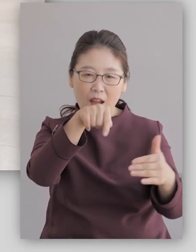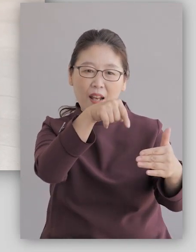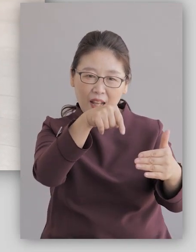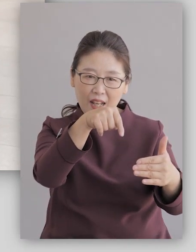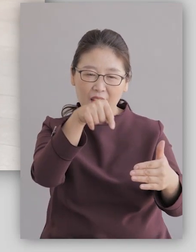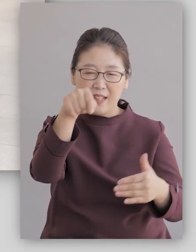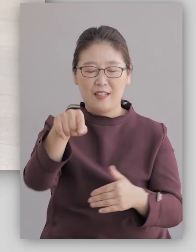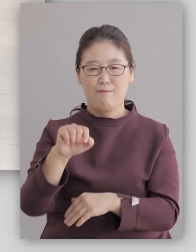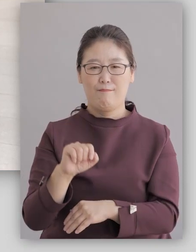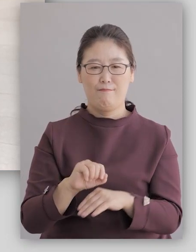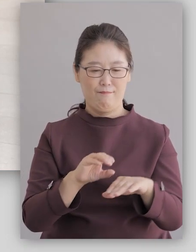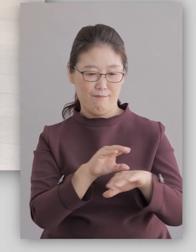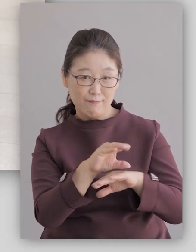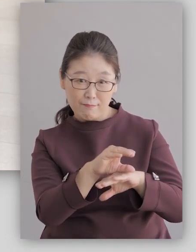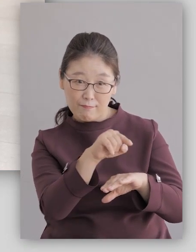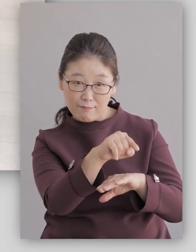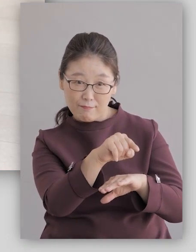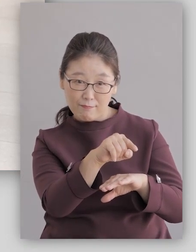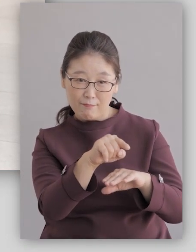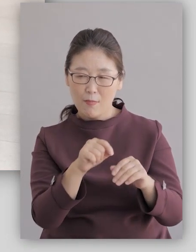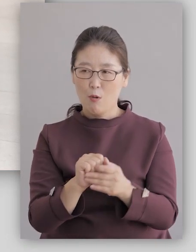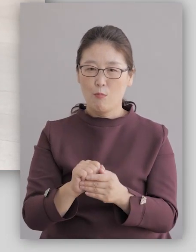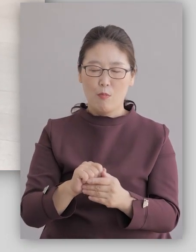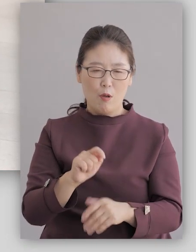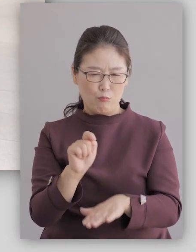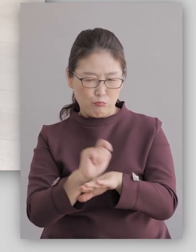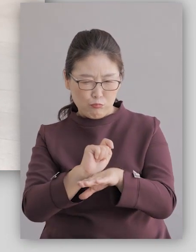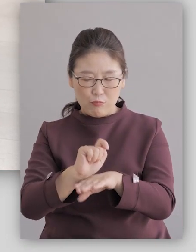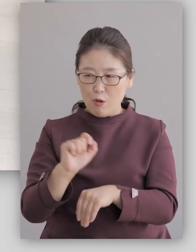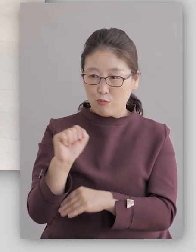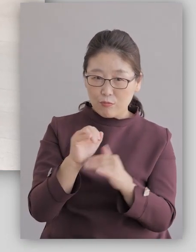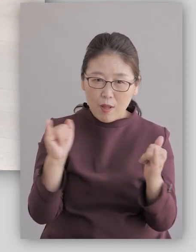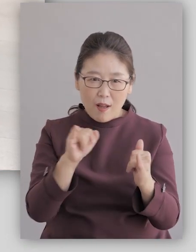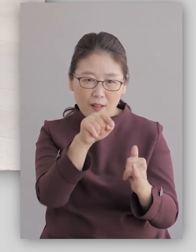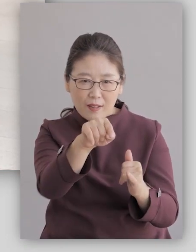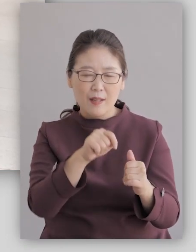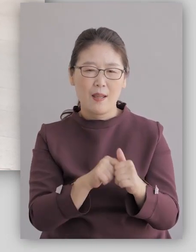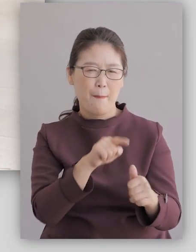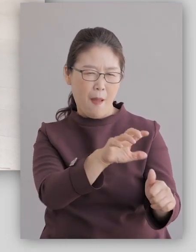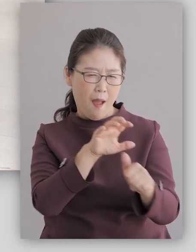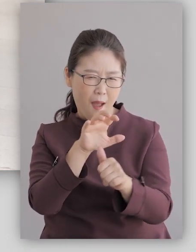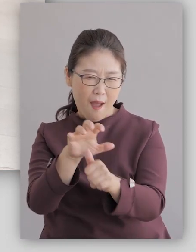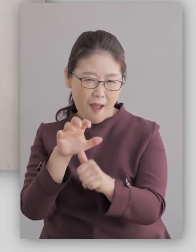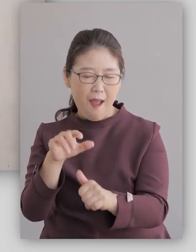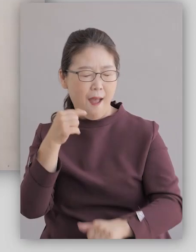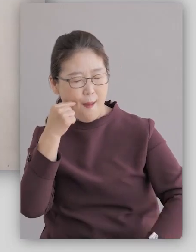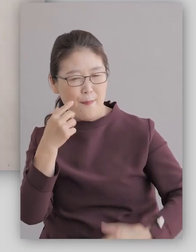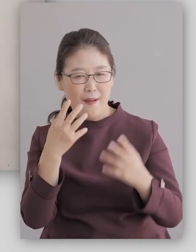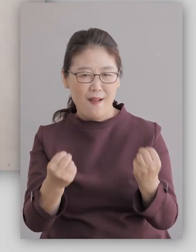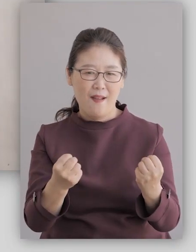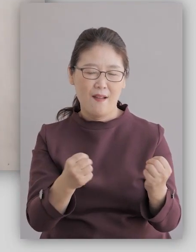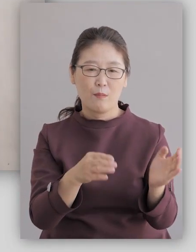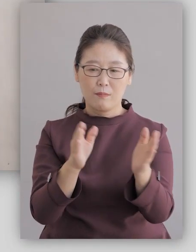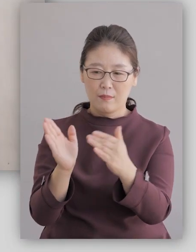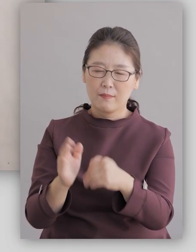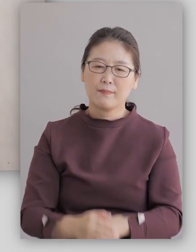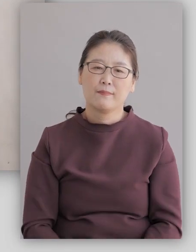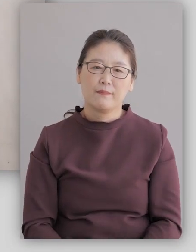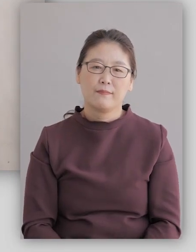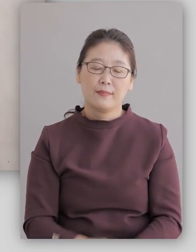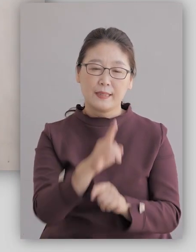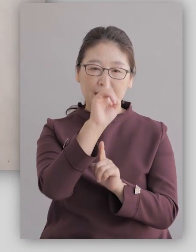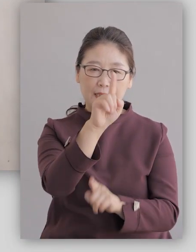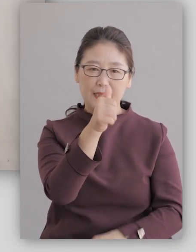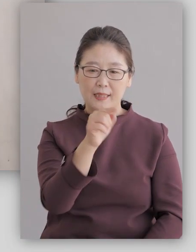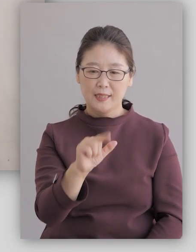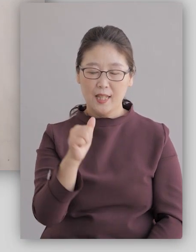택시 기사님들이 많이 운영했고 그다음 인기가 있었던 자동차이고요. 그 다음에 이한열